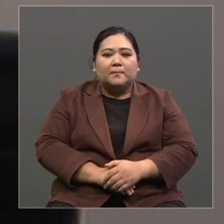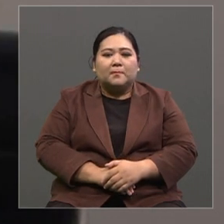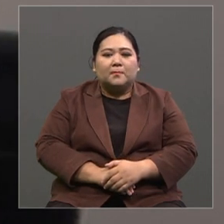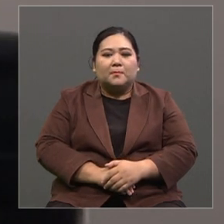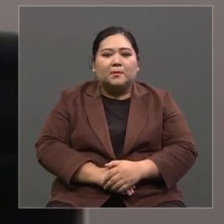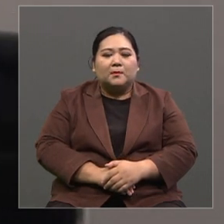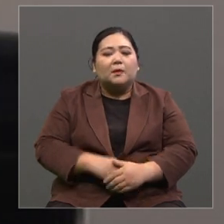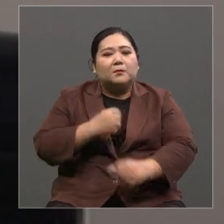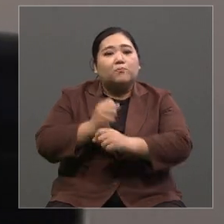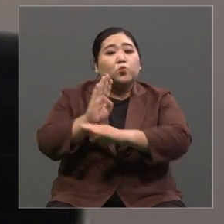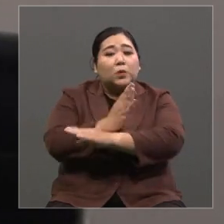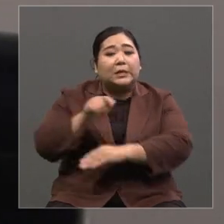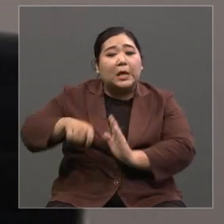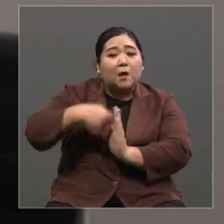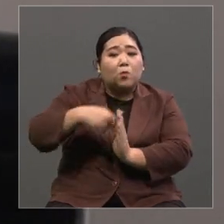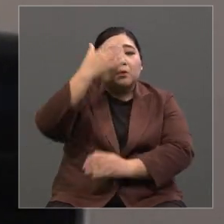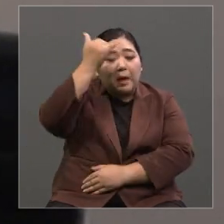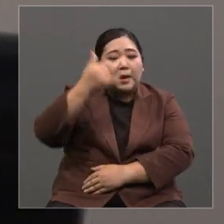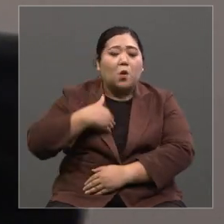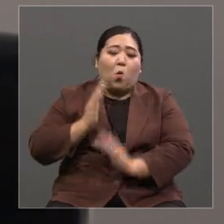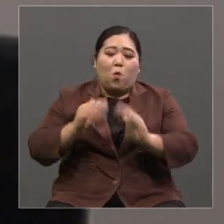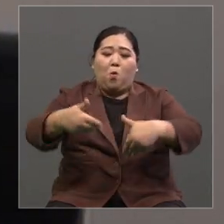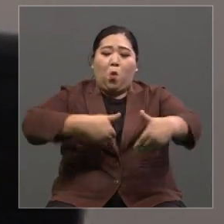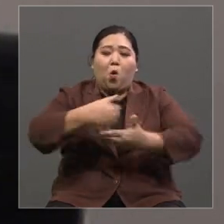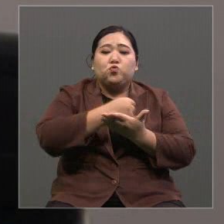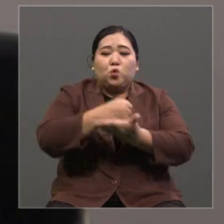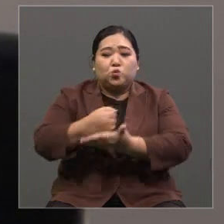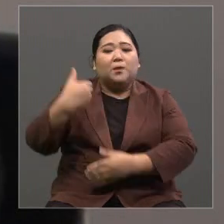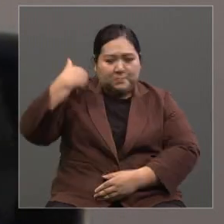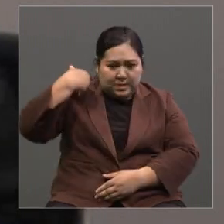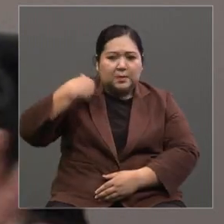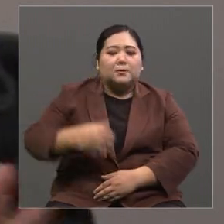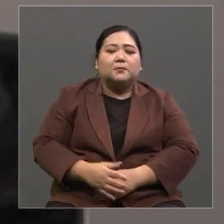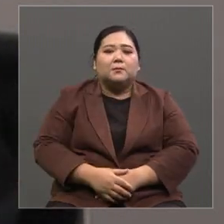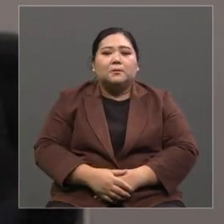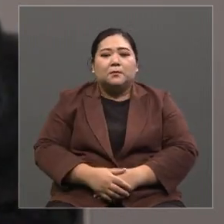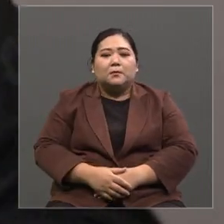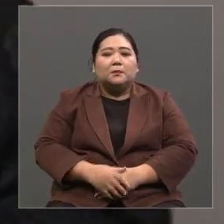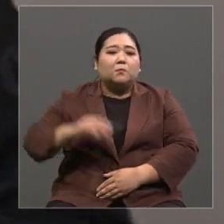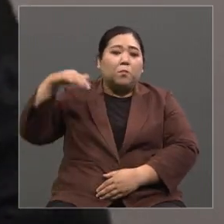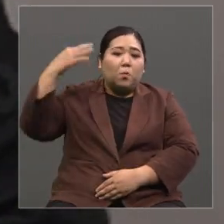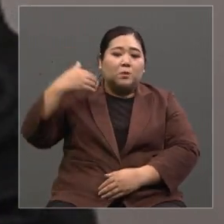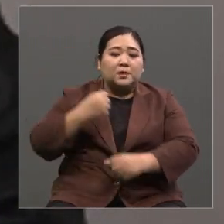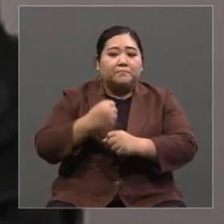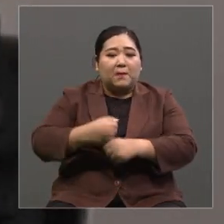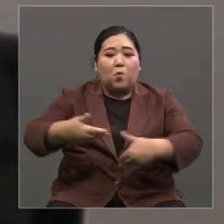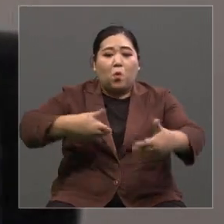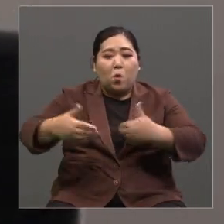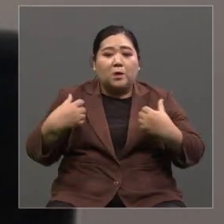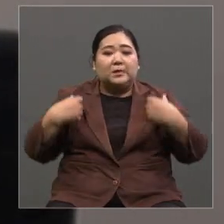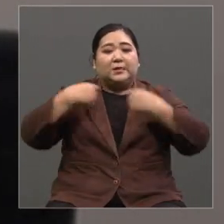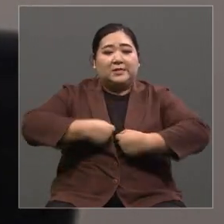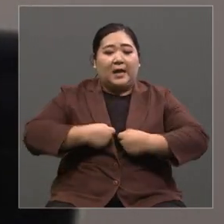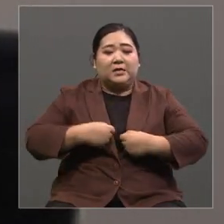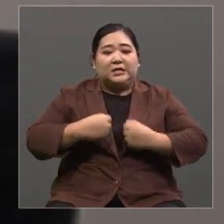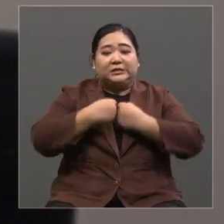ผมก็ทำเพื่อคนที่มาขอความช่วยเหลือก็คือส่วนนึงแต่ตั้งแต่ผมทำมาเนี่ยผมไม่เคยใส่เสื้อยืดทนายประชาชนอีก